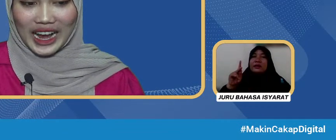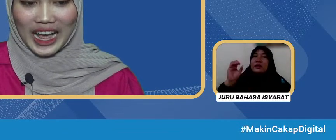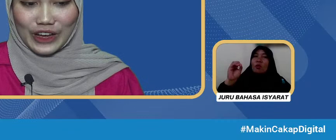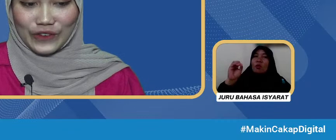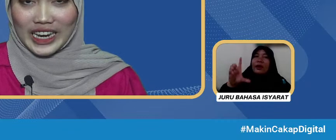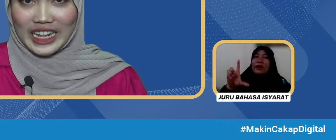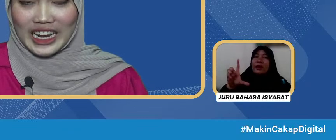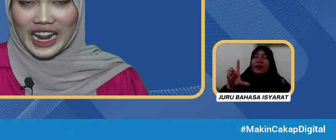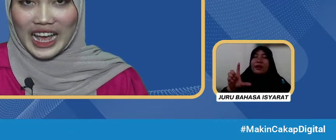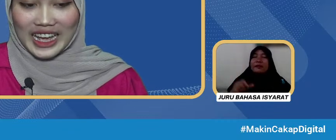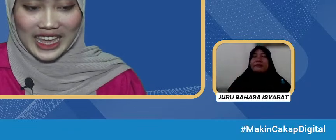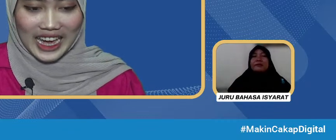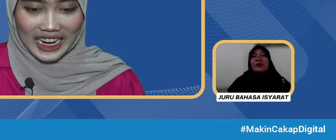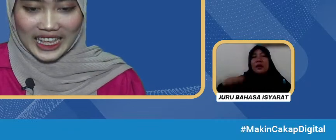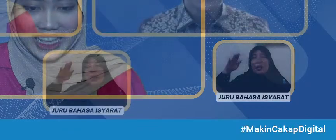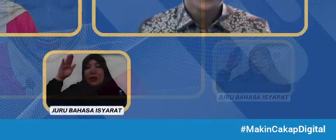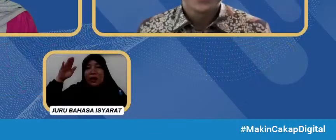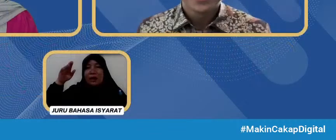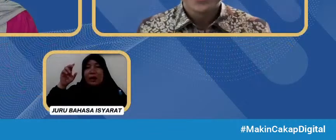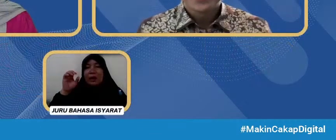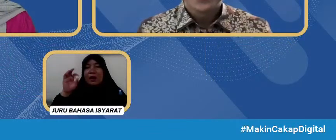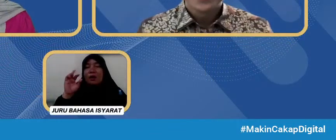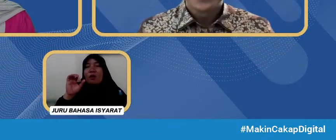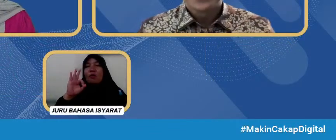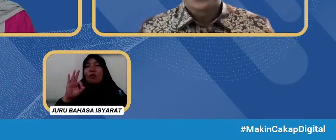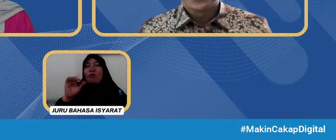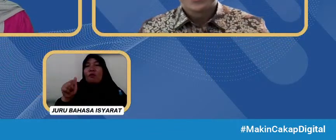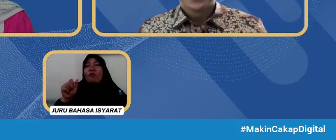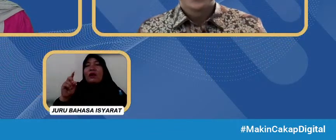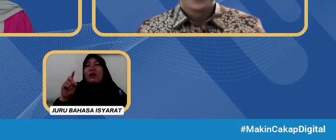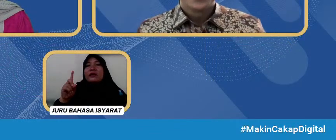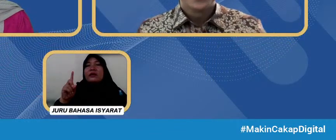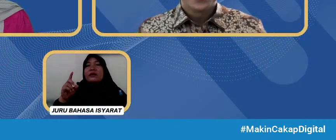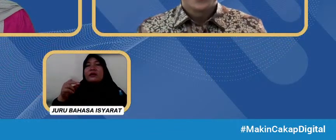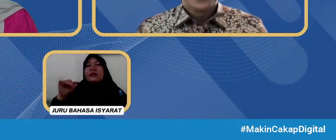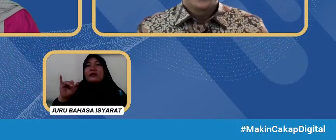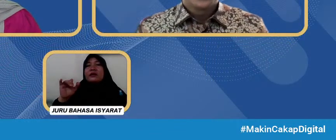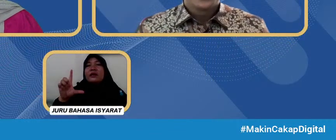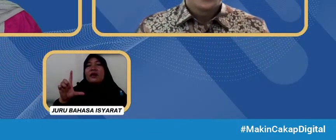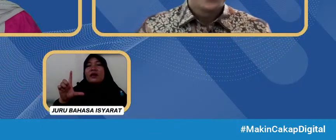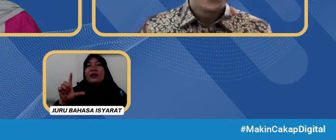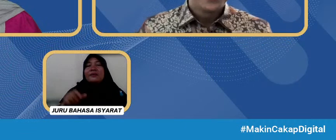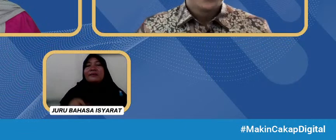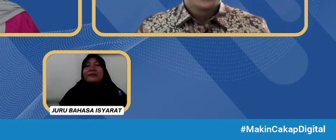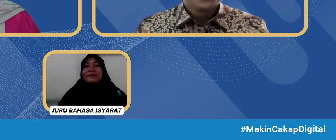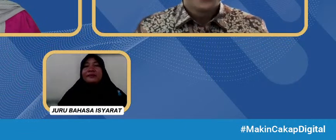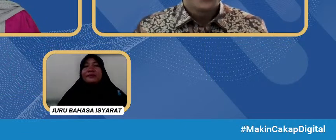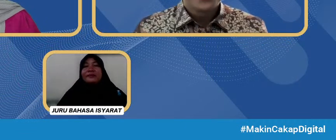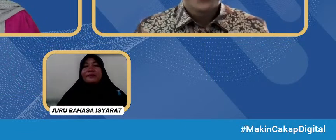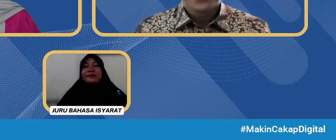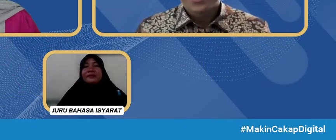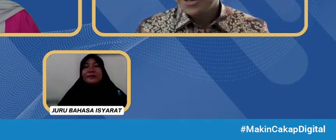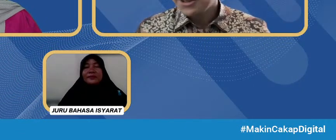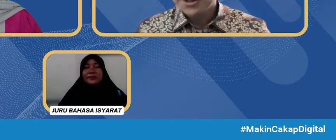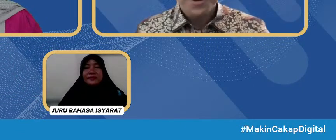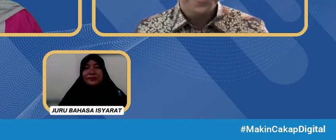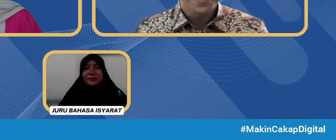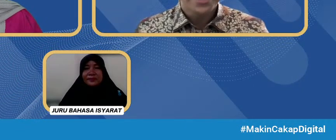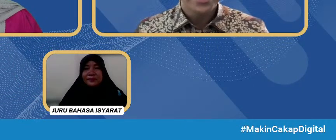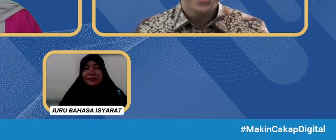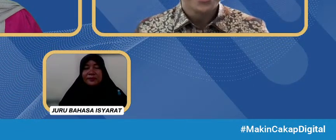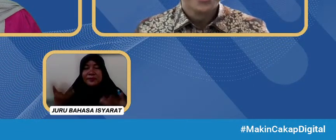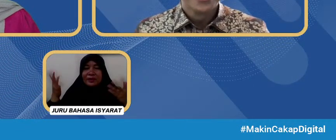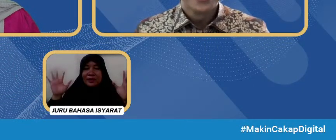ada Kak Fadil Ahyari. Apakah Kak Fadil sudah bergabung bersama kami pada hari ini?